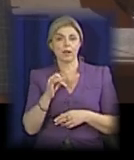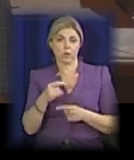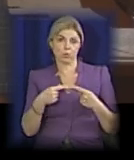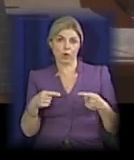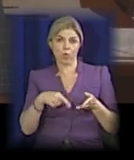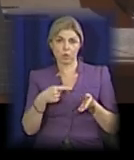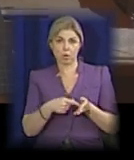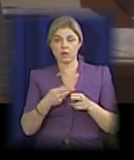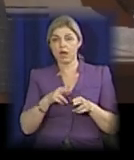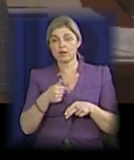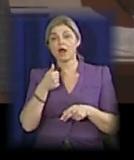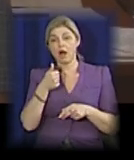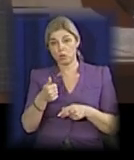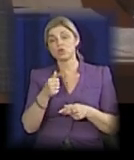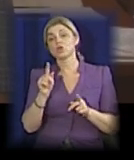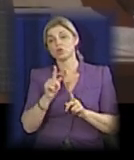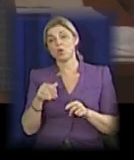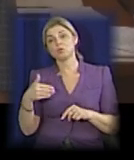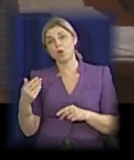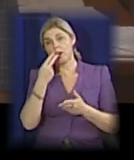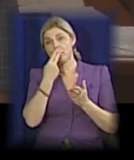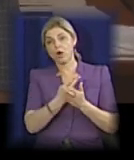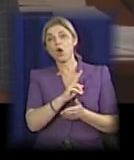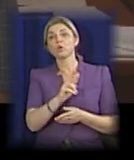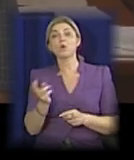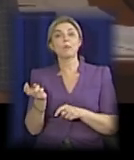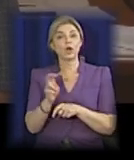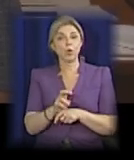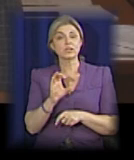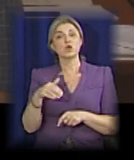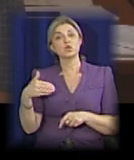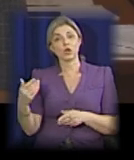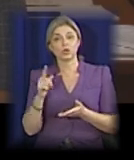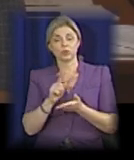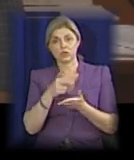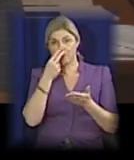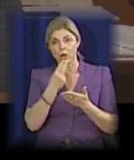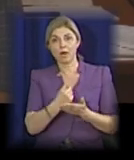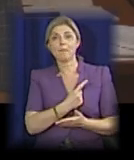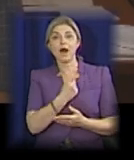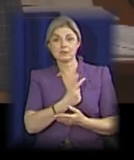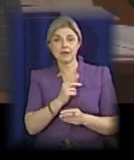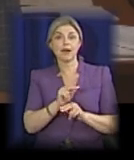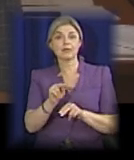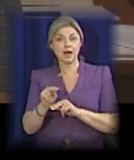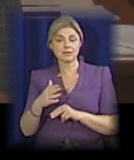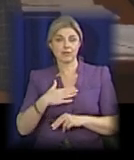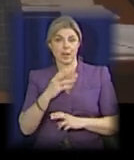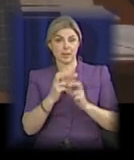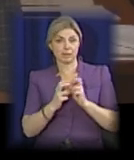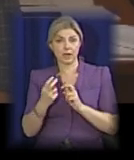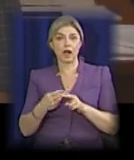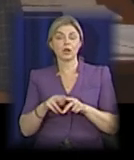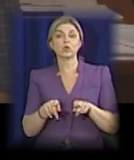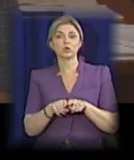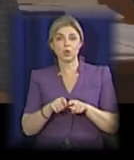це дуже хороший симптом, що нам збоку покажуть ті, хто приходить. Зі сторони повинні показати майстер-клас нашим підприємствам, які теж